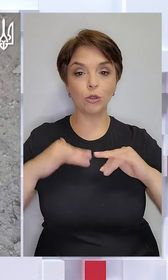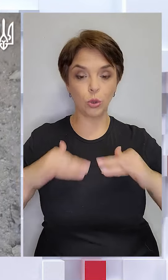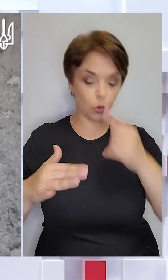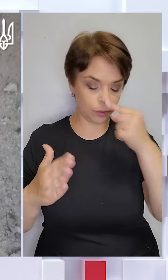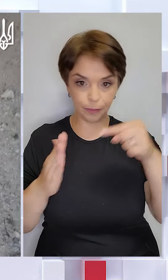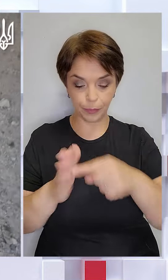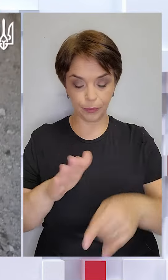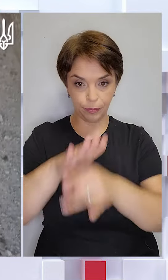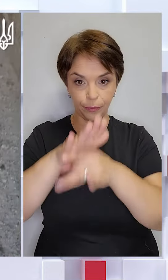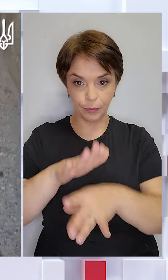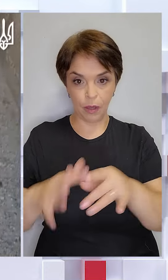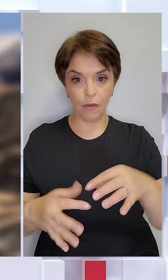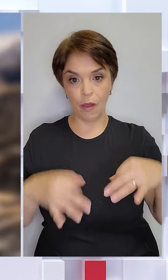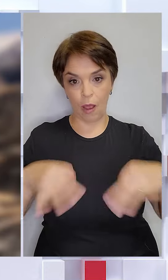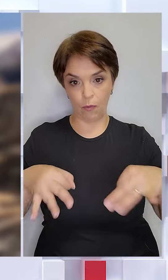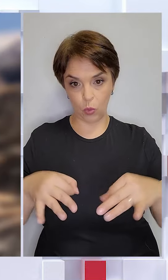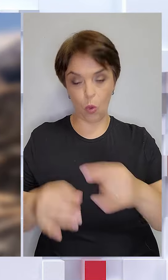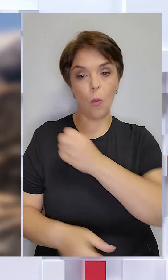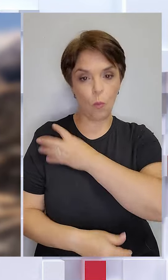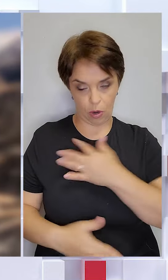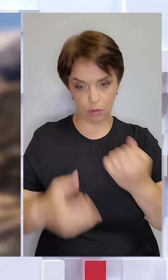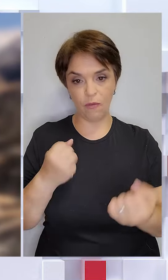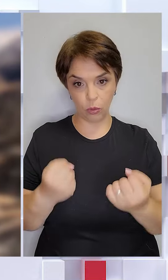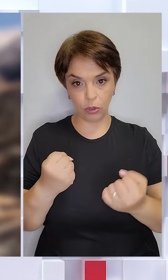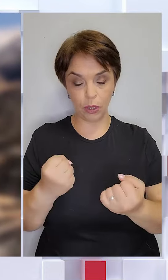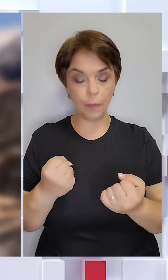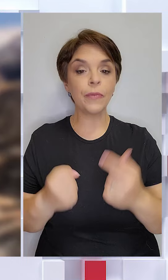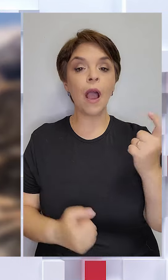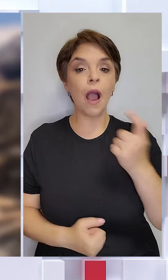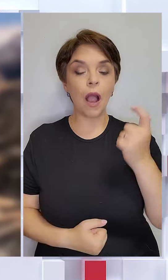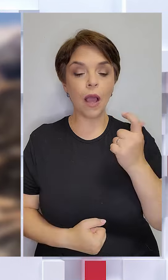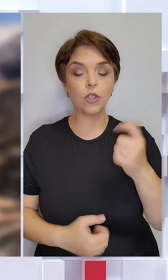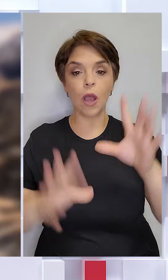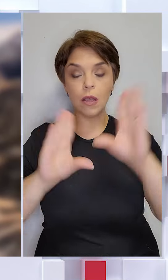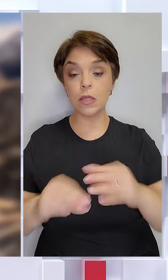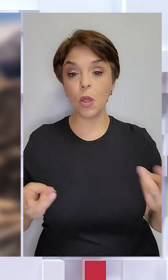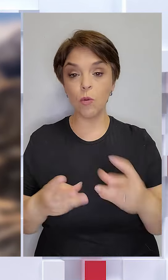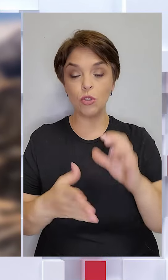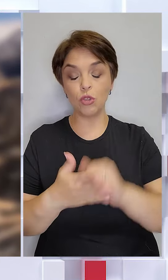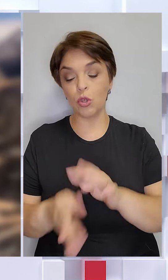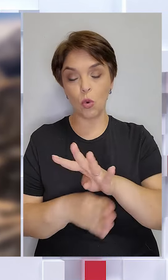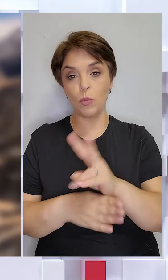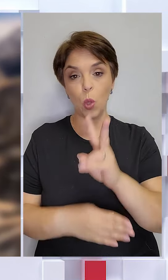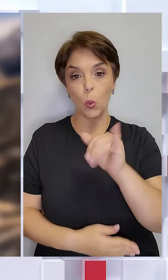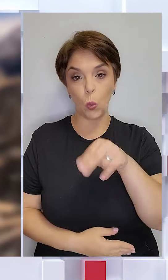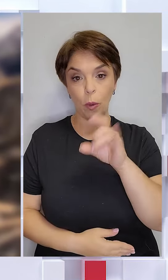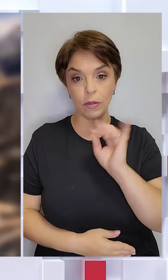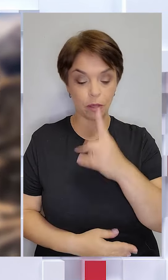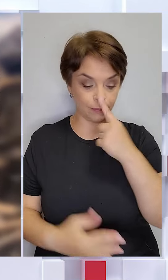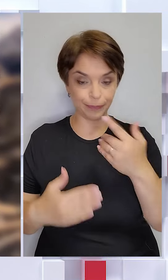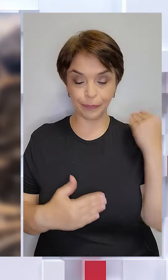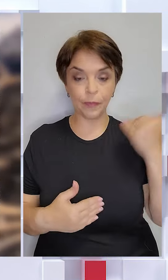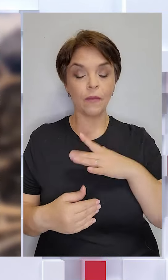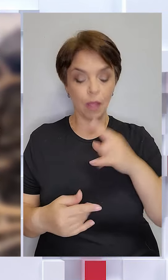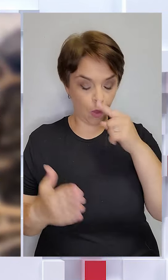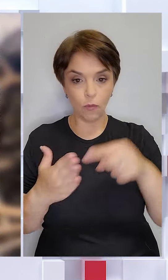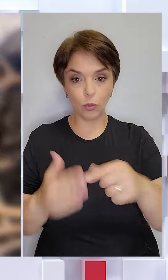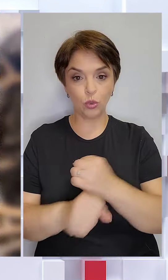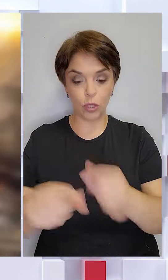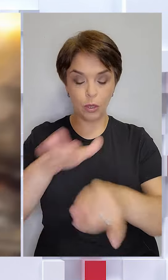авто, поранено водія. На Харківщині гасили пожежі через обстріл Куп'янська. Напередодні внаслідок